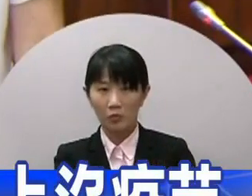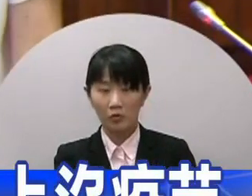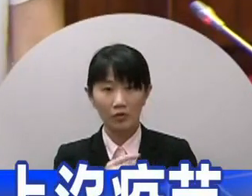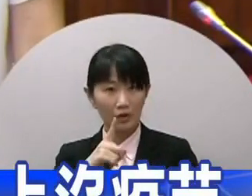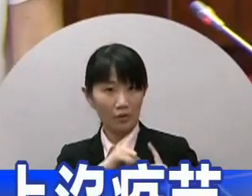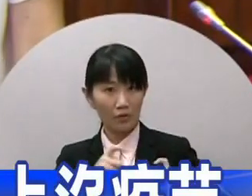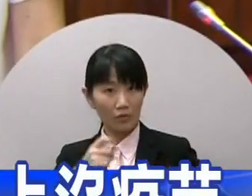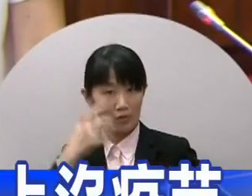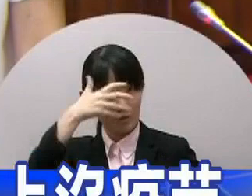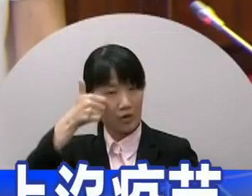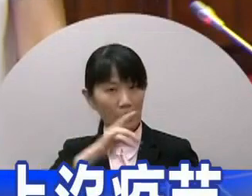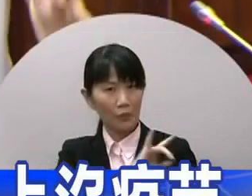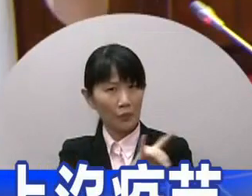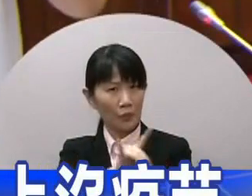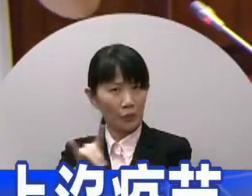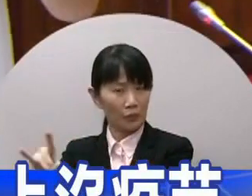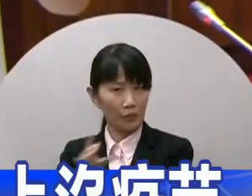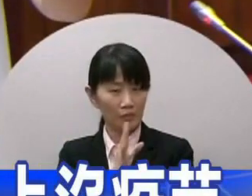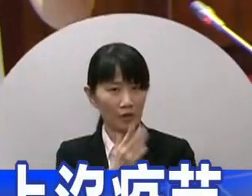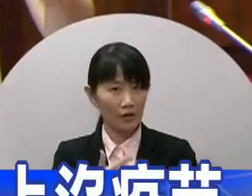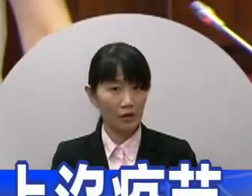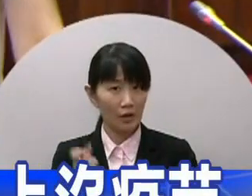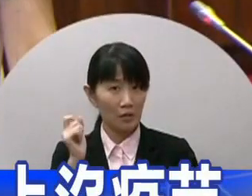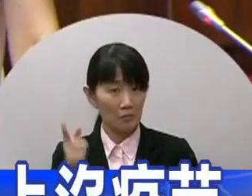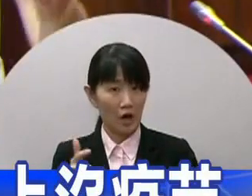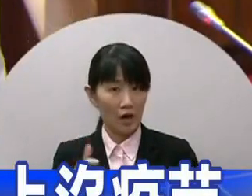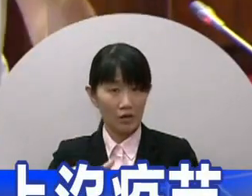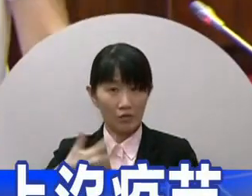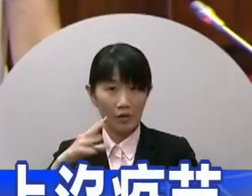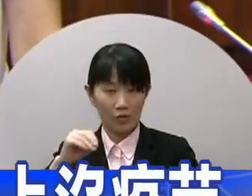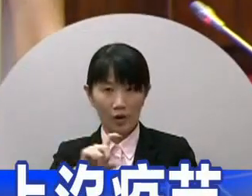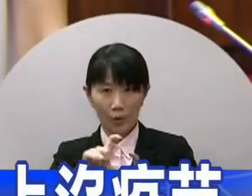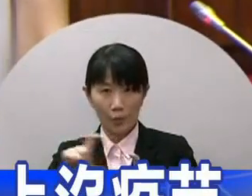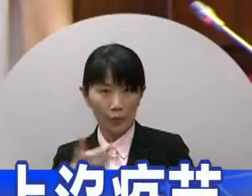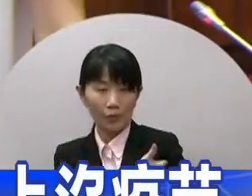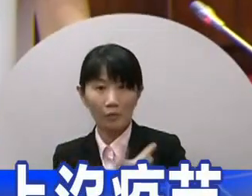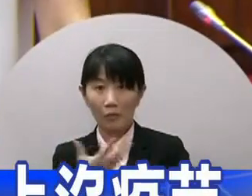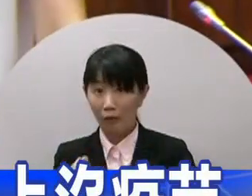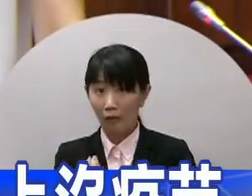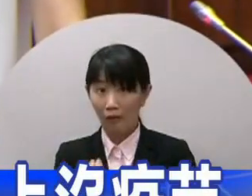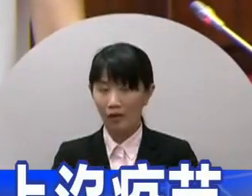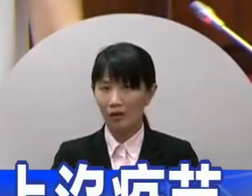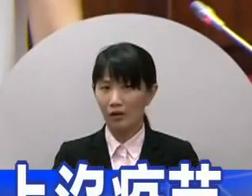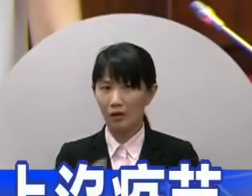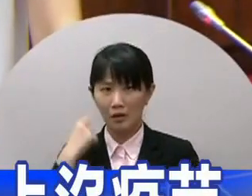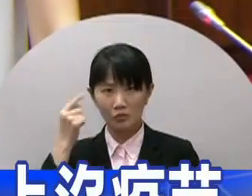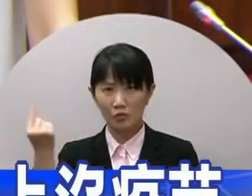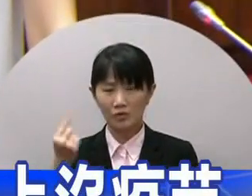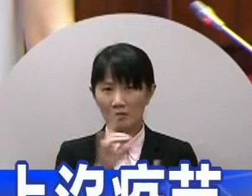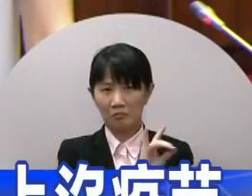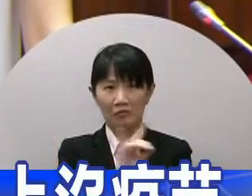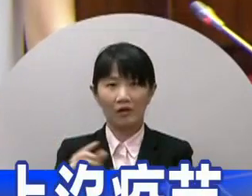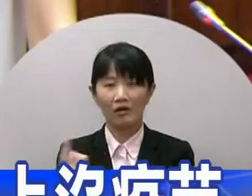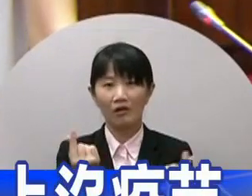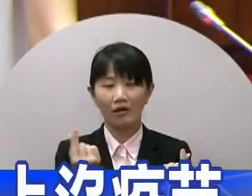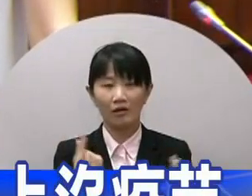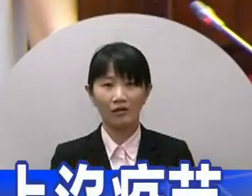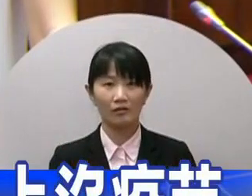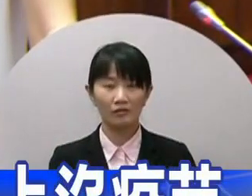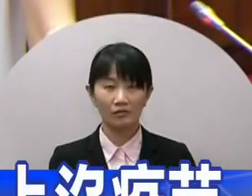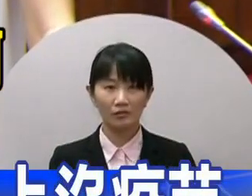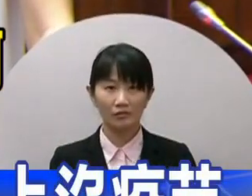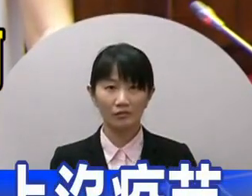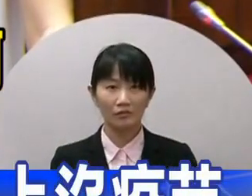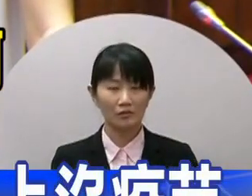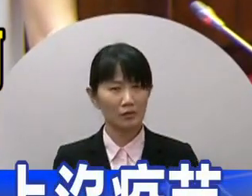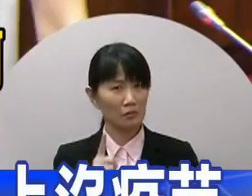天下的人，他买不到500万剂，他跟我们骗有。哎，他不是开我们全台湾人玩笑吗？你讲丢啊，不丢？ 委员，你扭